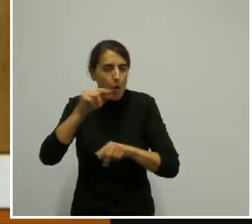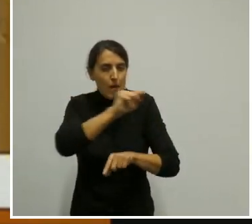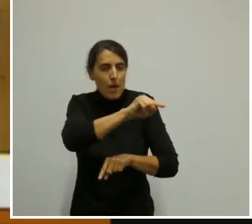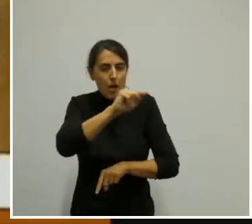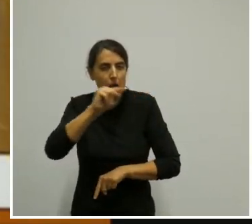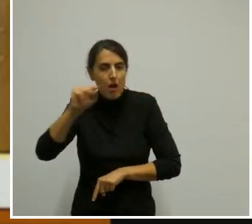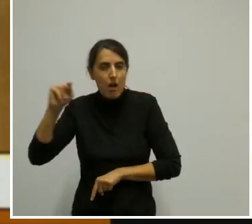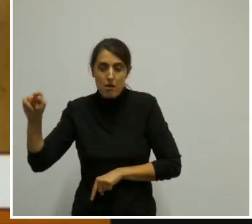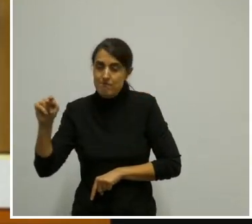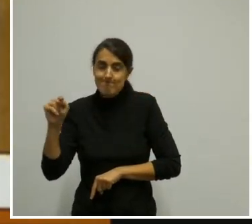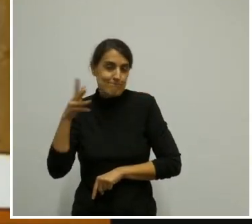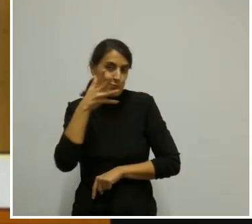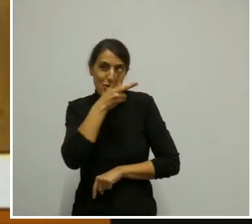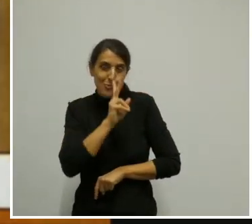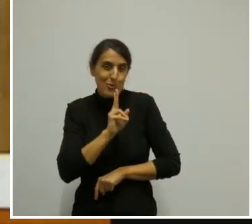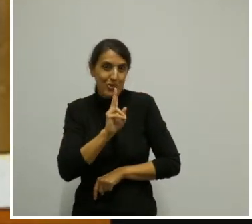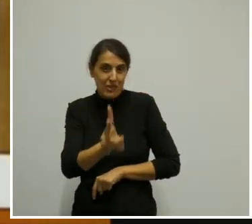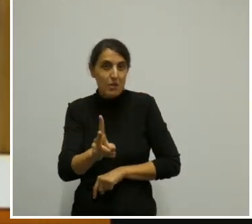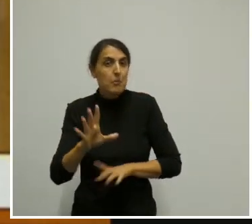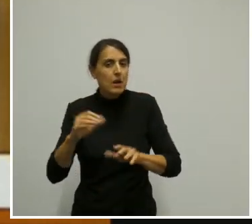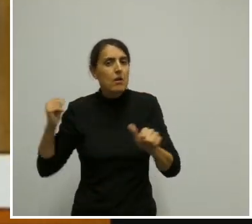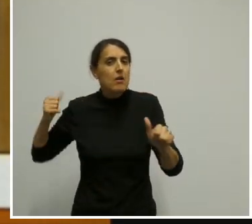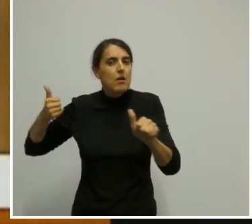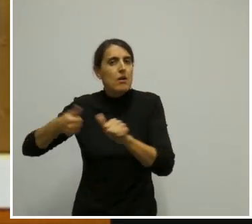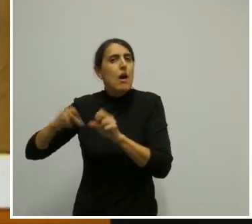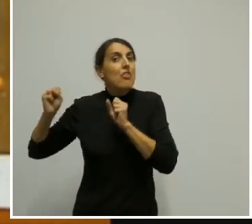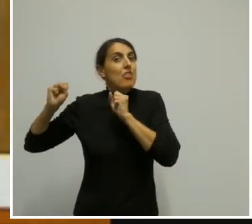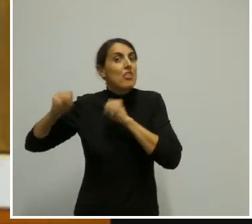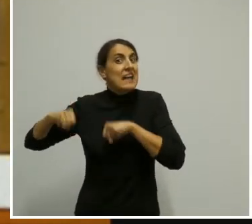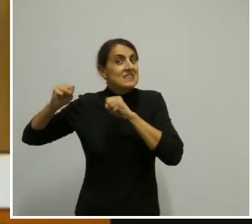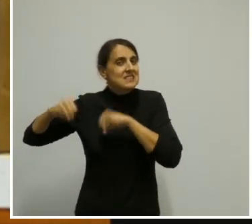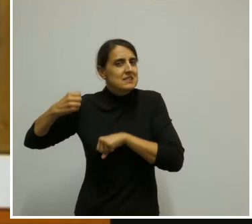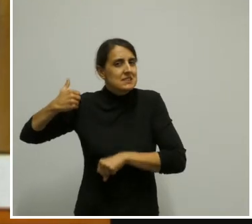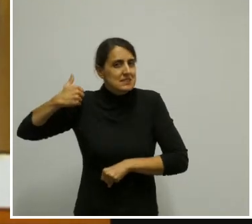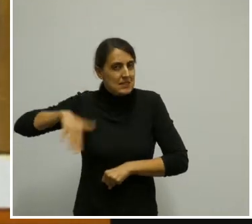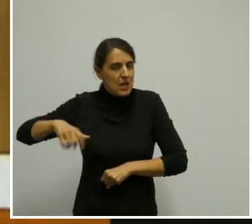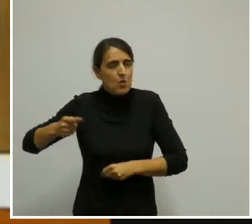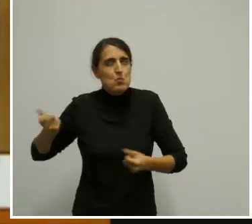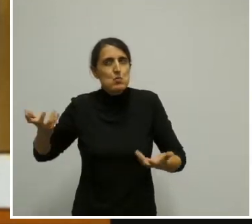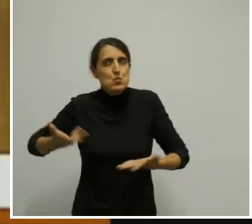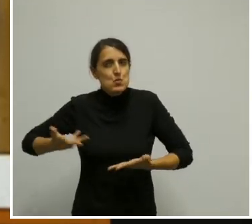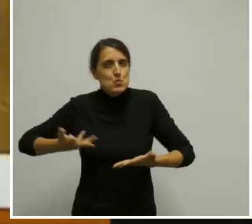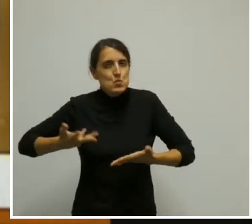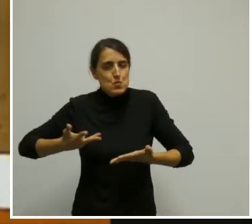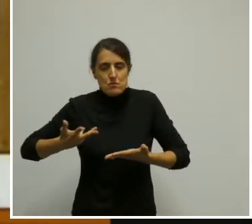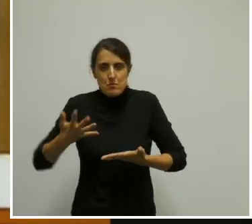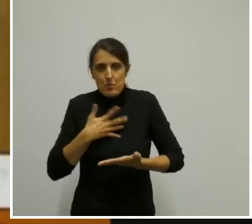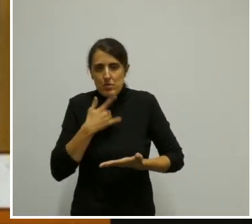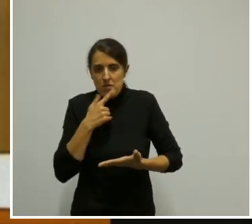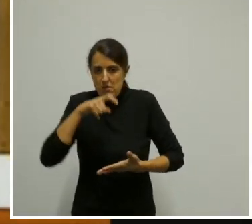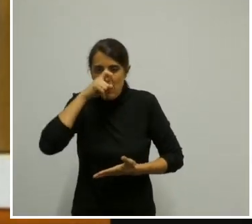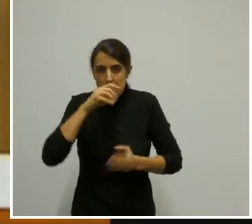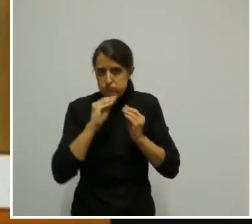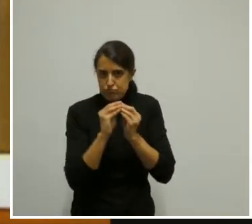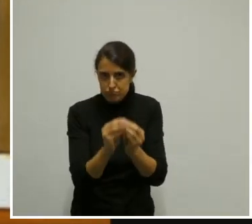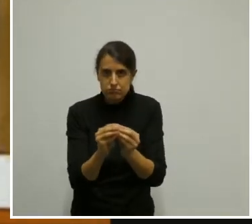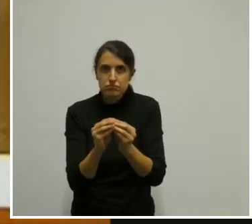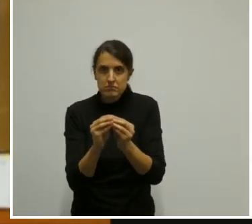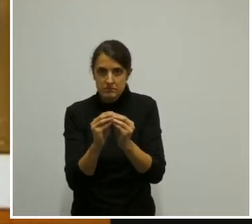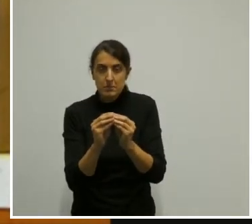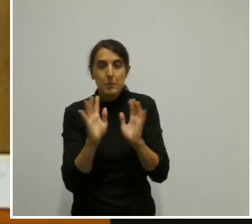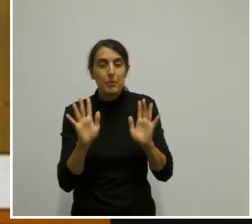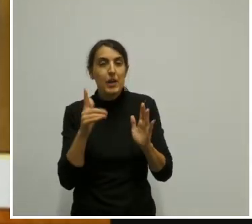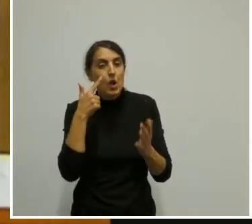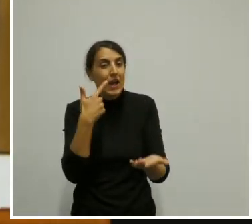urgents i, per tant, si podem treure pressupost, sabem perfectament quines haurien d'entrar, però no podem encara